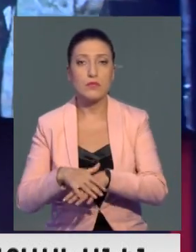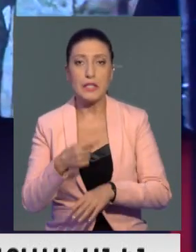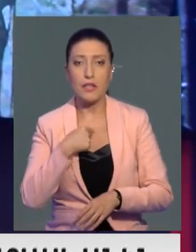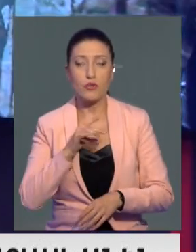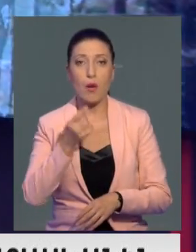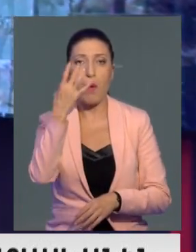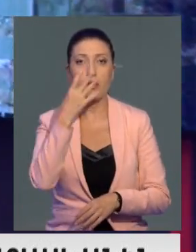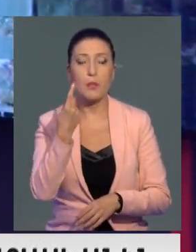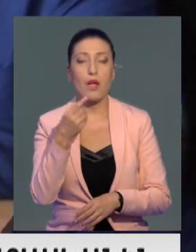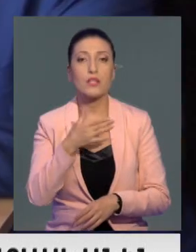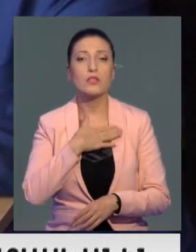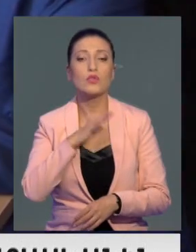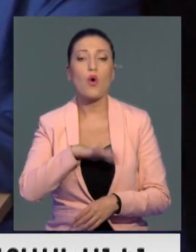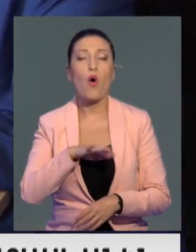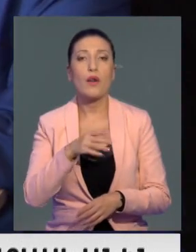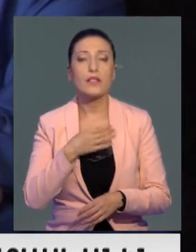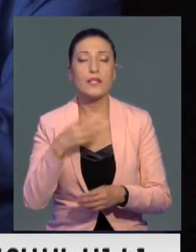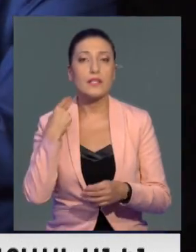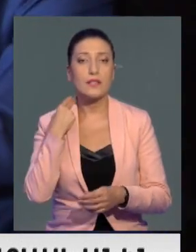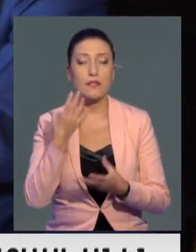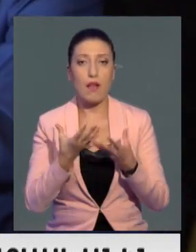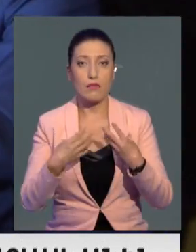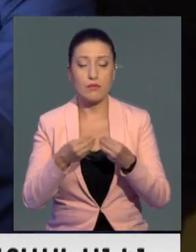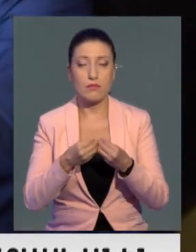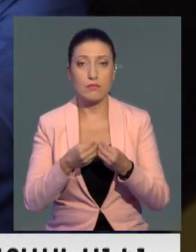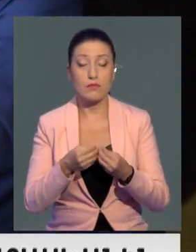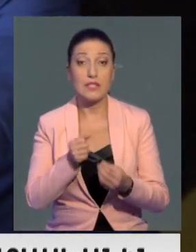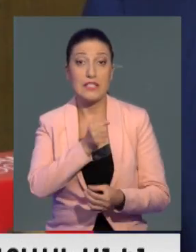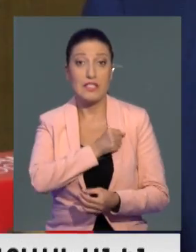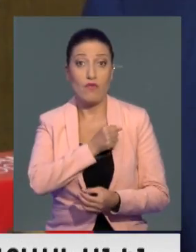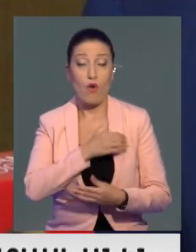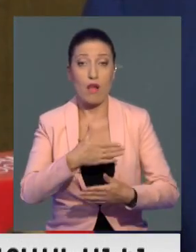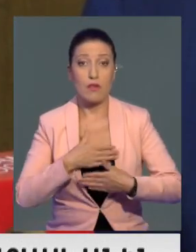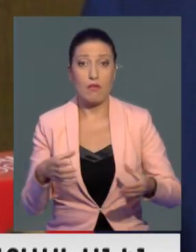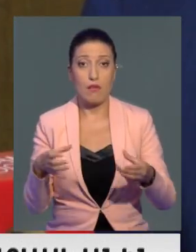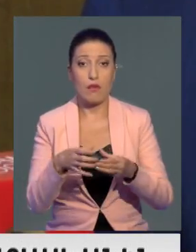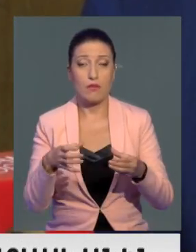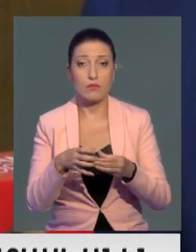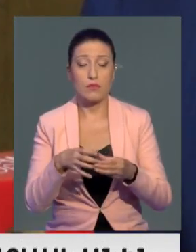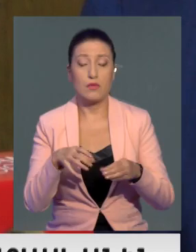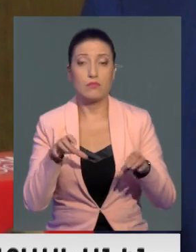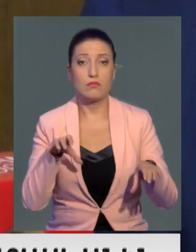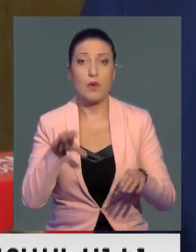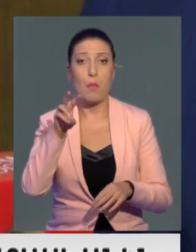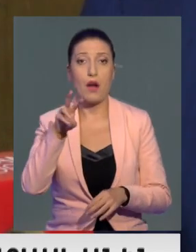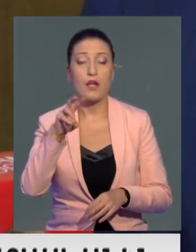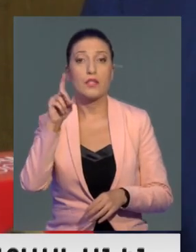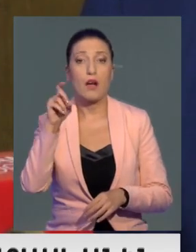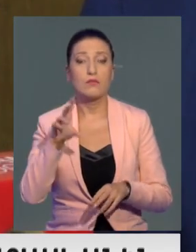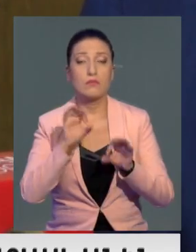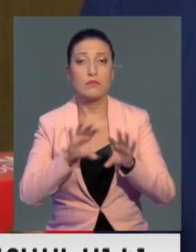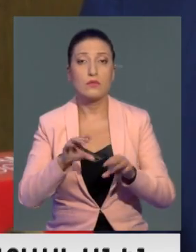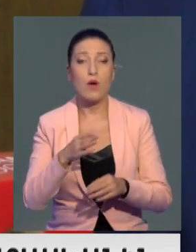զոհերի ընտանիքներին։ Զինվոր հասարակական կազմակերպության համակարգող խորհրդի նախագահ Մարգարիտա Խաչատրյանն ու զինվորների